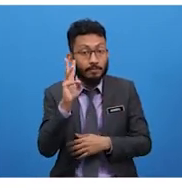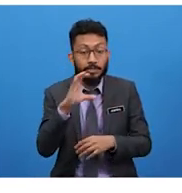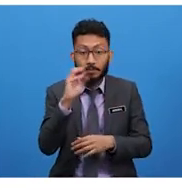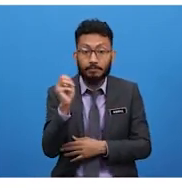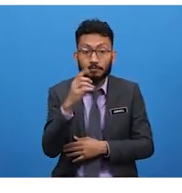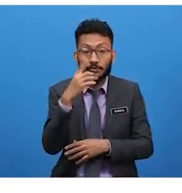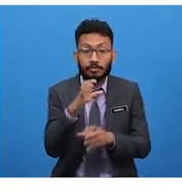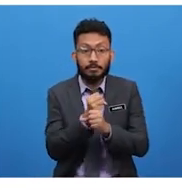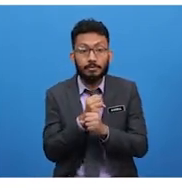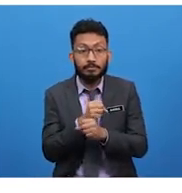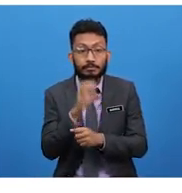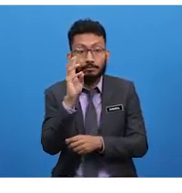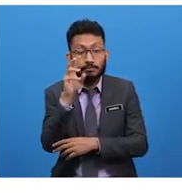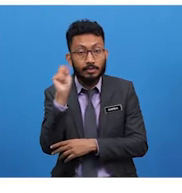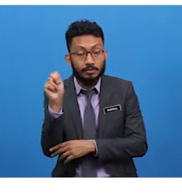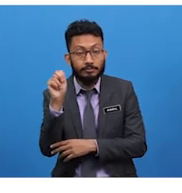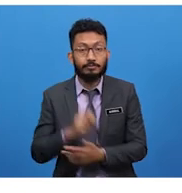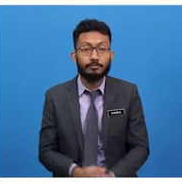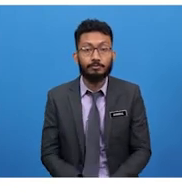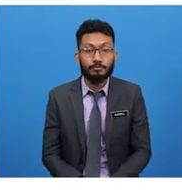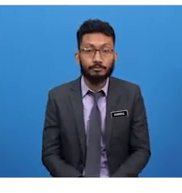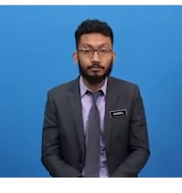mendapatkan titik N.